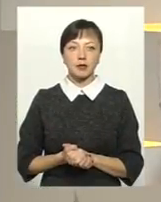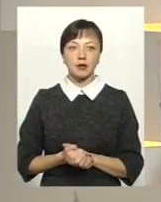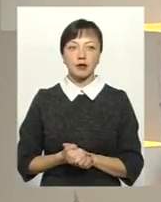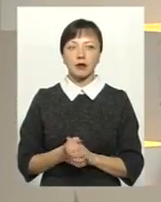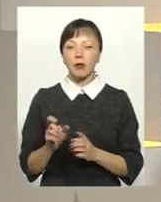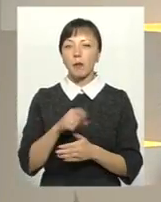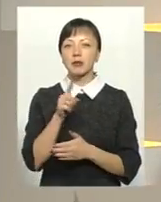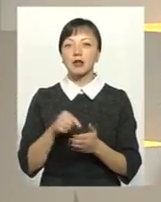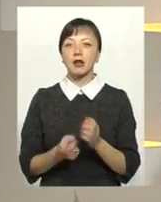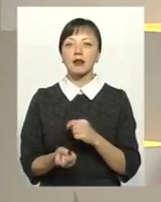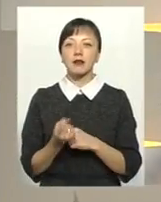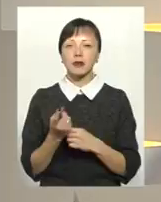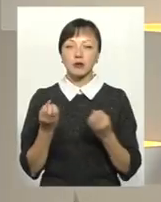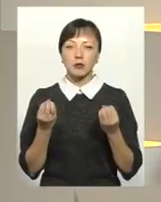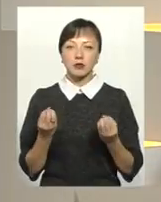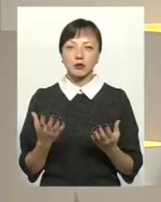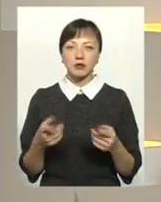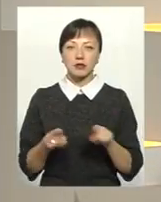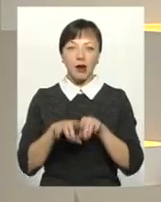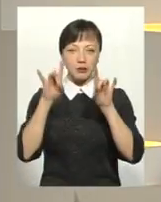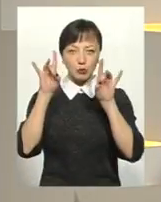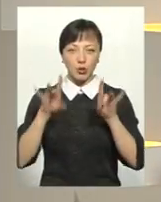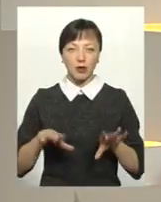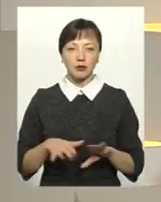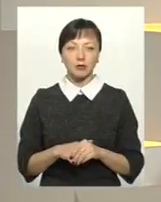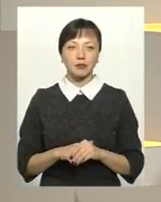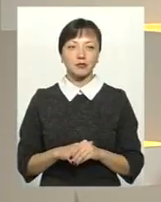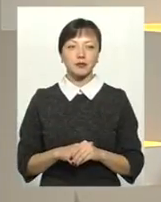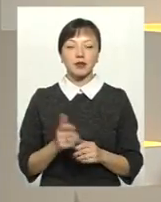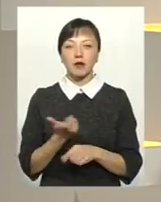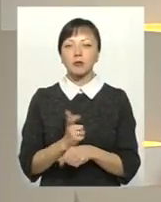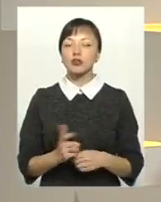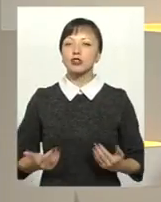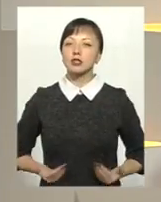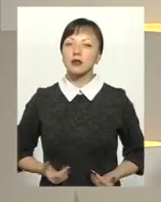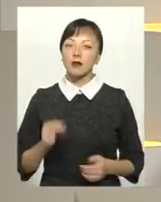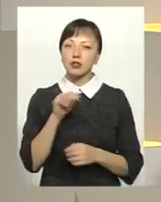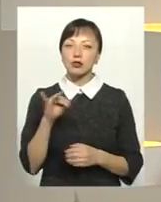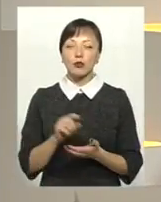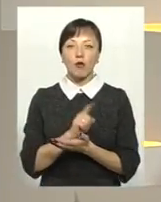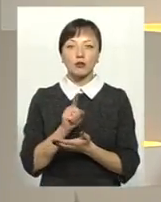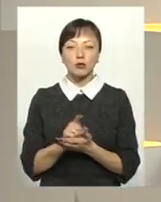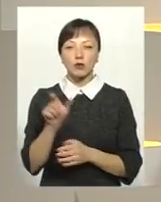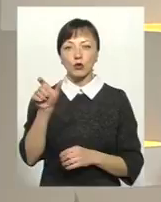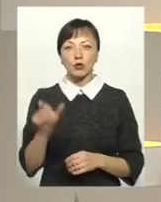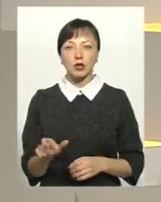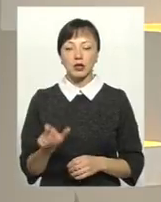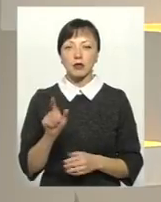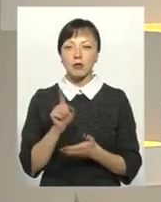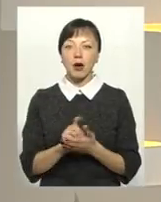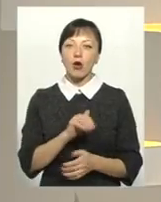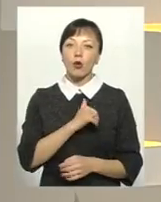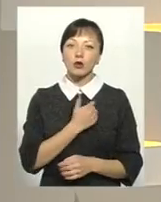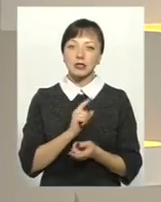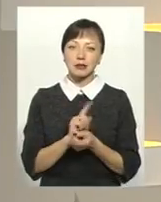виникло тільки що, просто, ну так, вже більш життєво. А чи обов'язково людина має хотіти